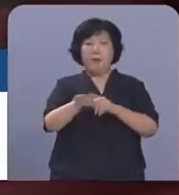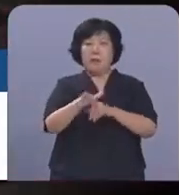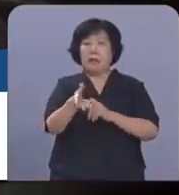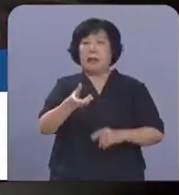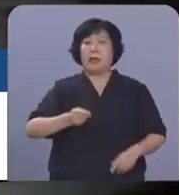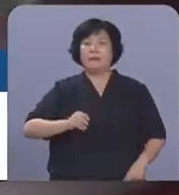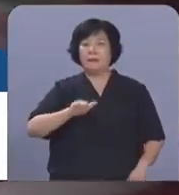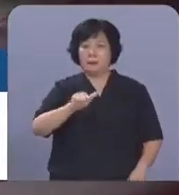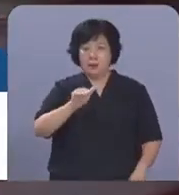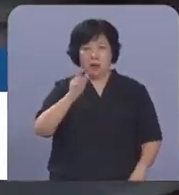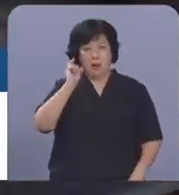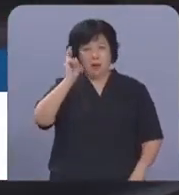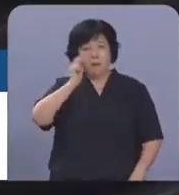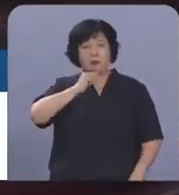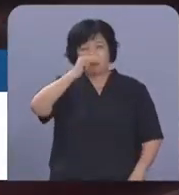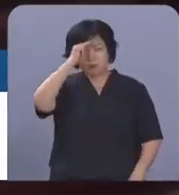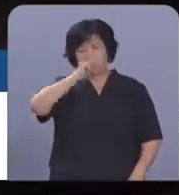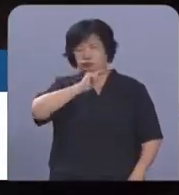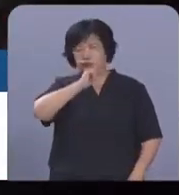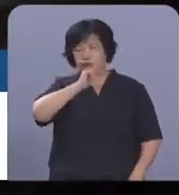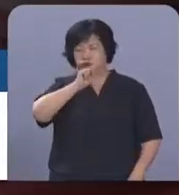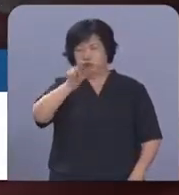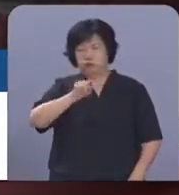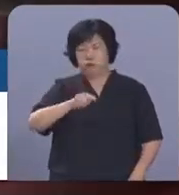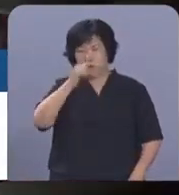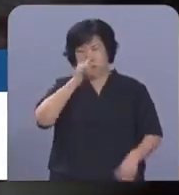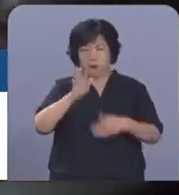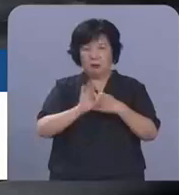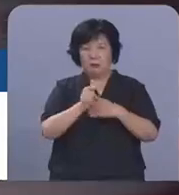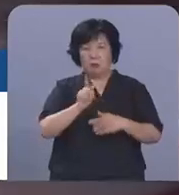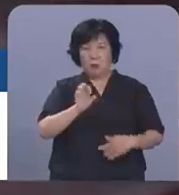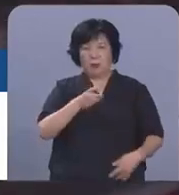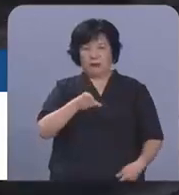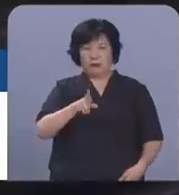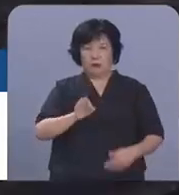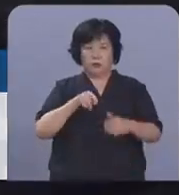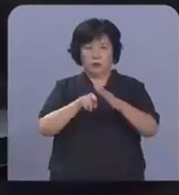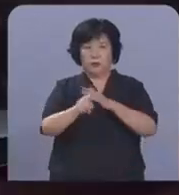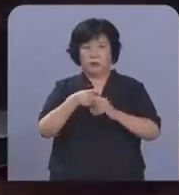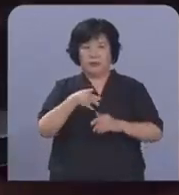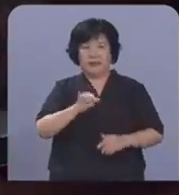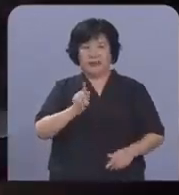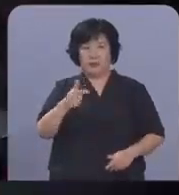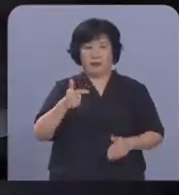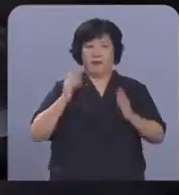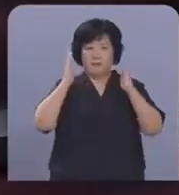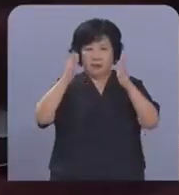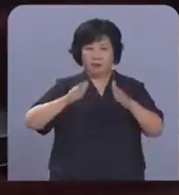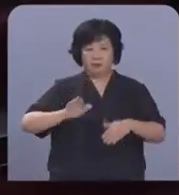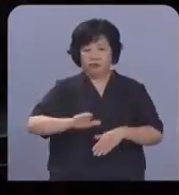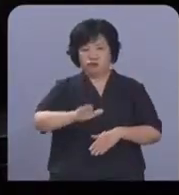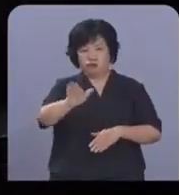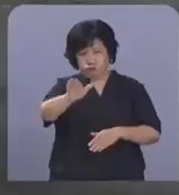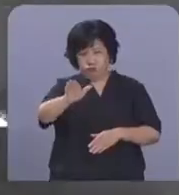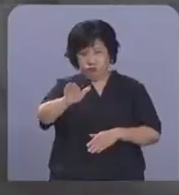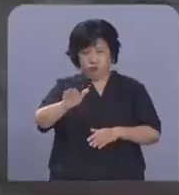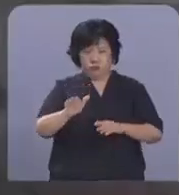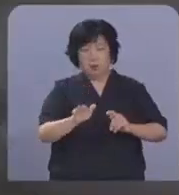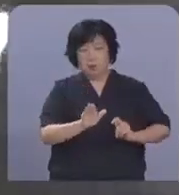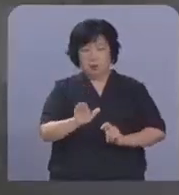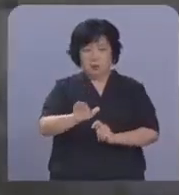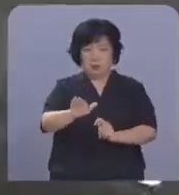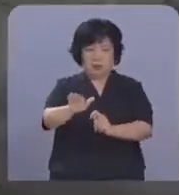같은데 음주 의심이 돼갖고 황인선을 대형 방면으로 가려고 하거든요. 택시 기사는 직접 승용차를